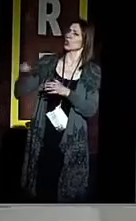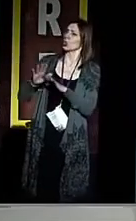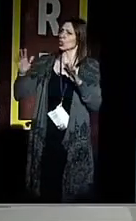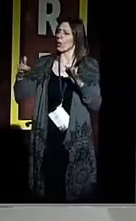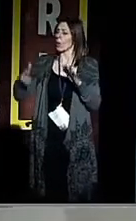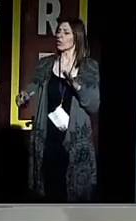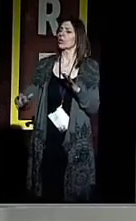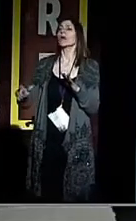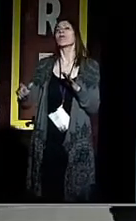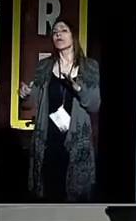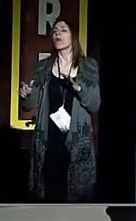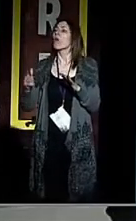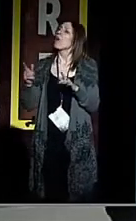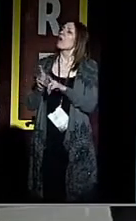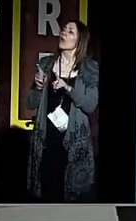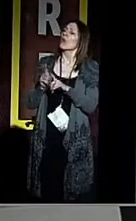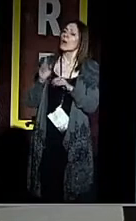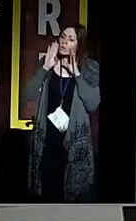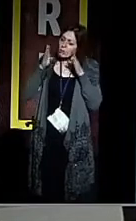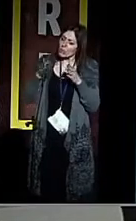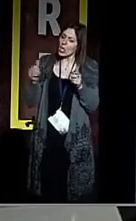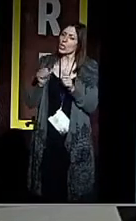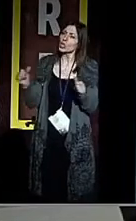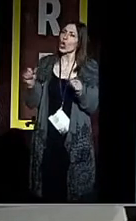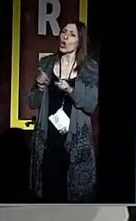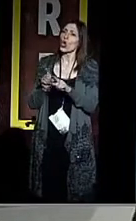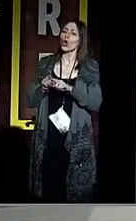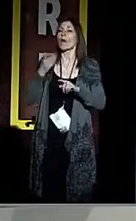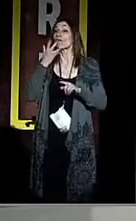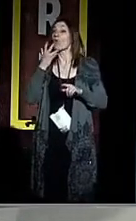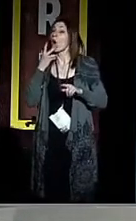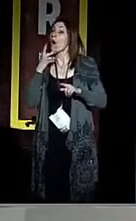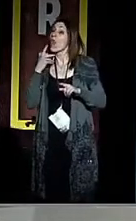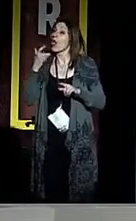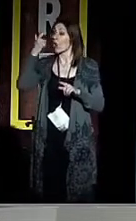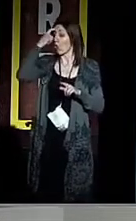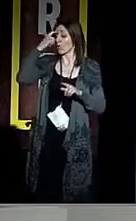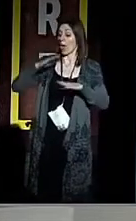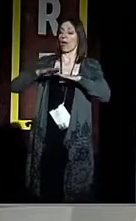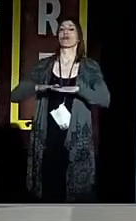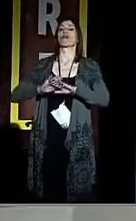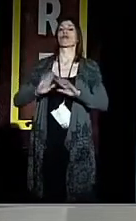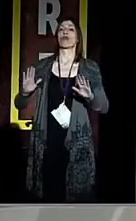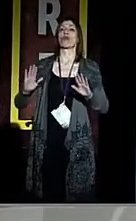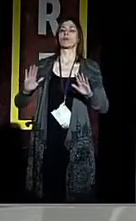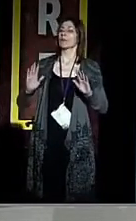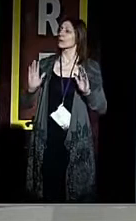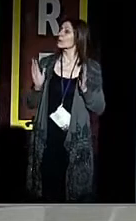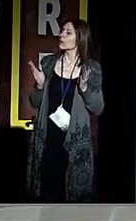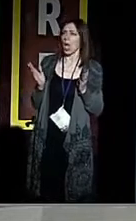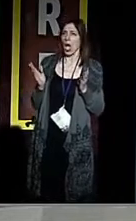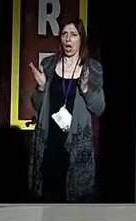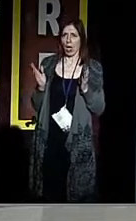in ogni caso è interessato soltanto alla permanenza al governo. Bene, non è così. Diciamolo